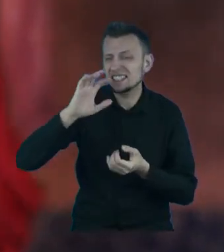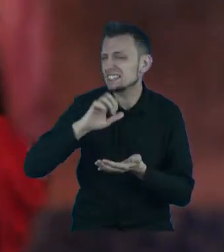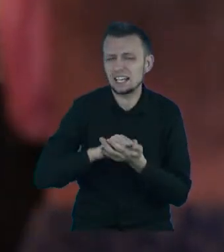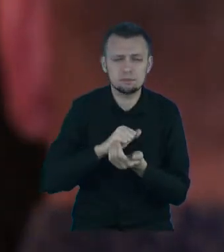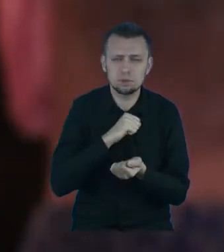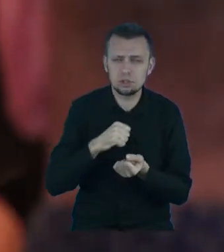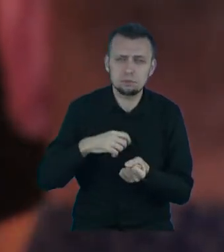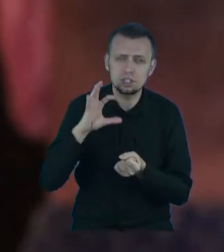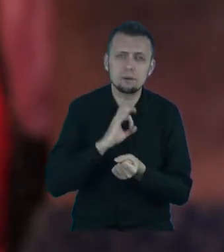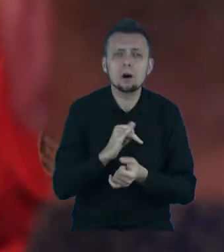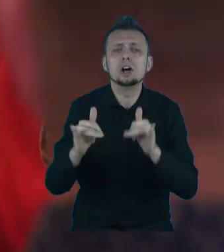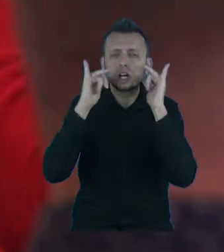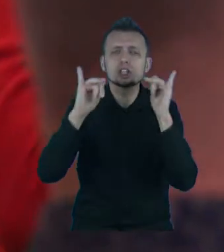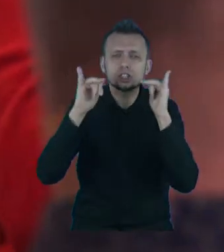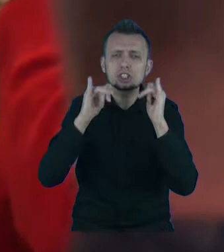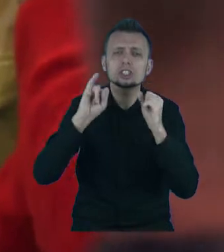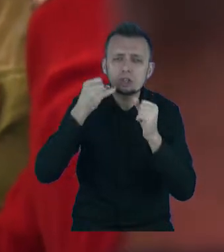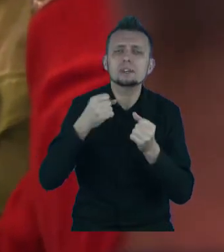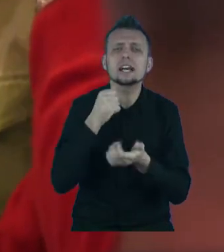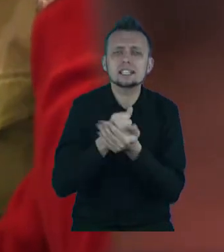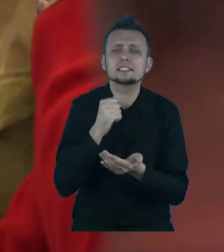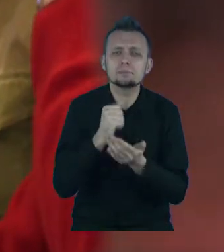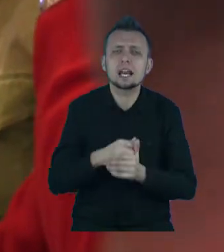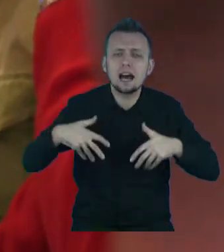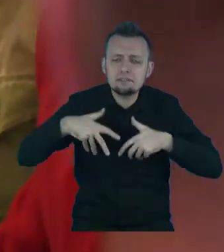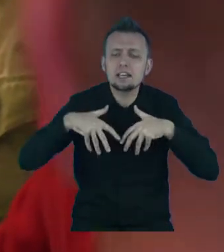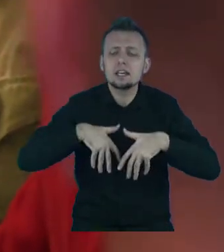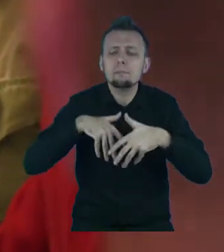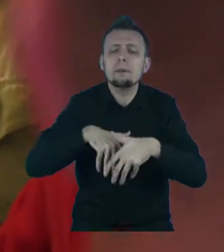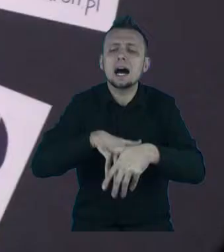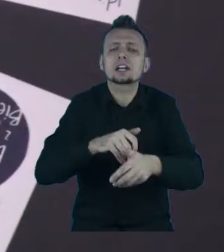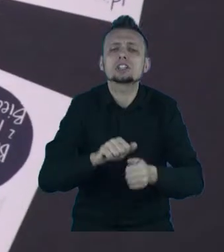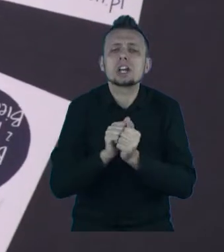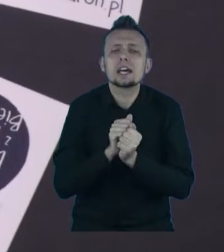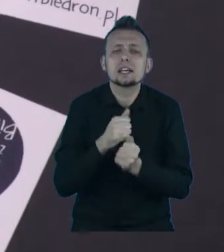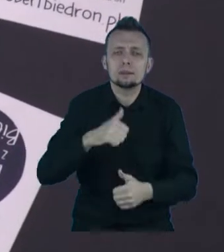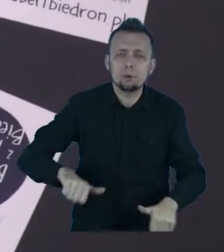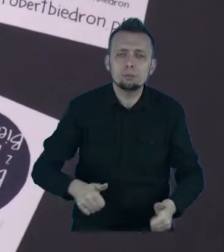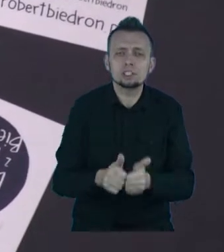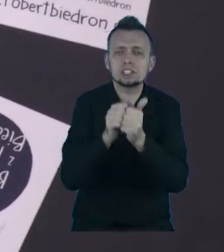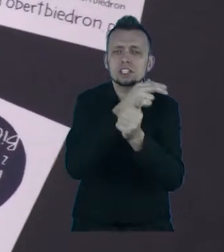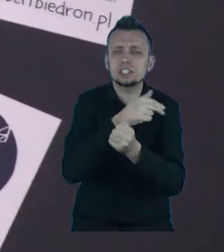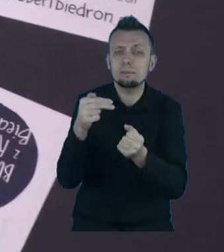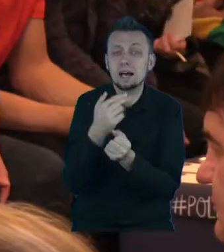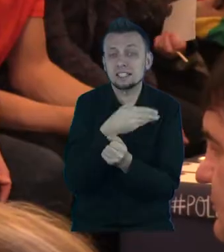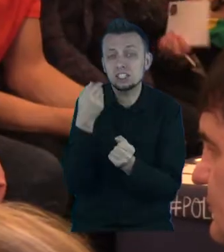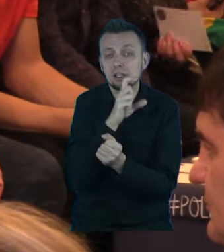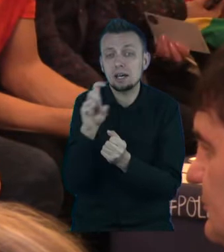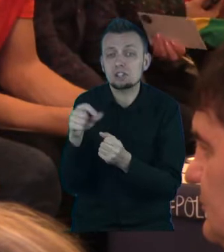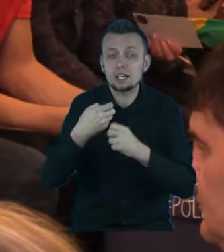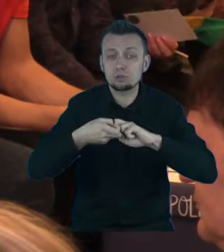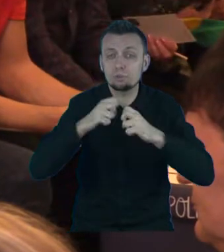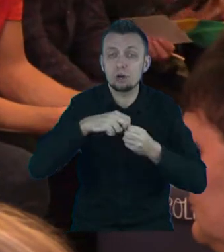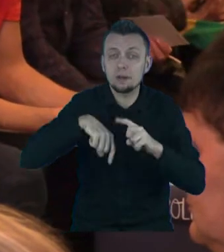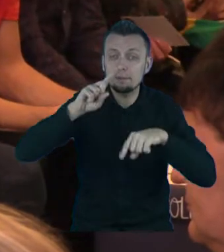przekrzykiwaniem się w sprawie marszów, pomników, nie mają czasu już na problemy zwykłego człowieka, a te problemy,